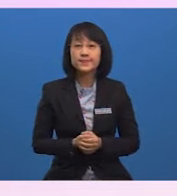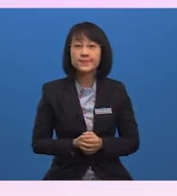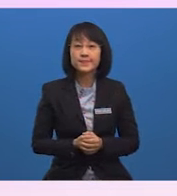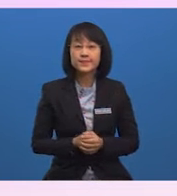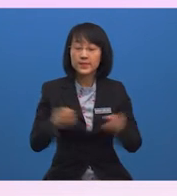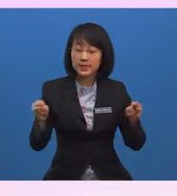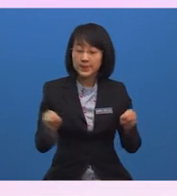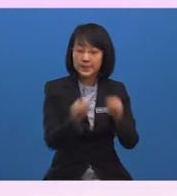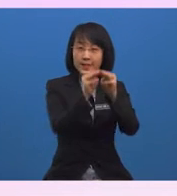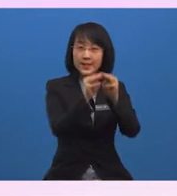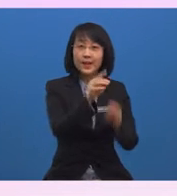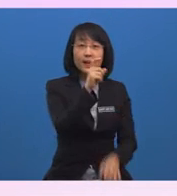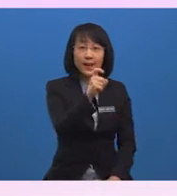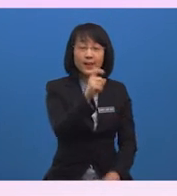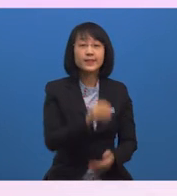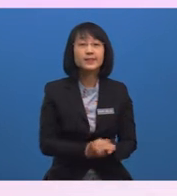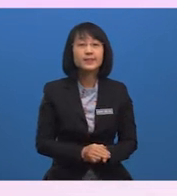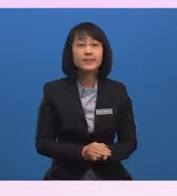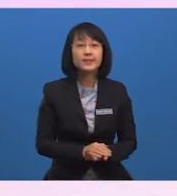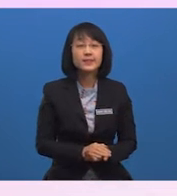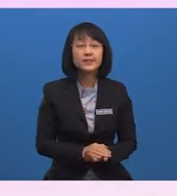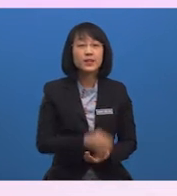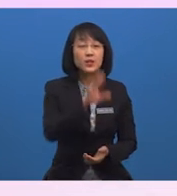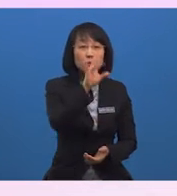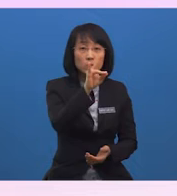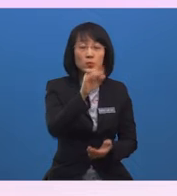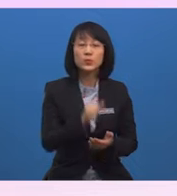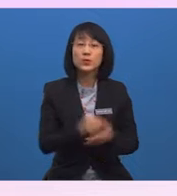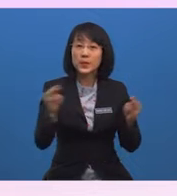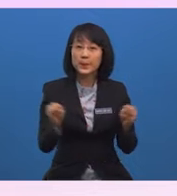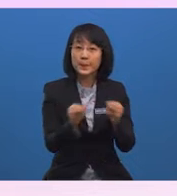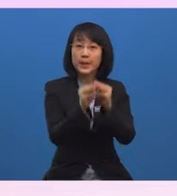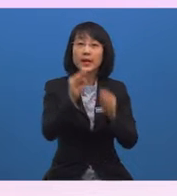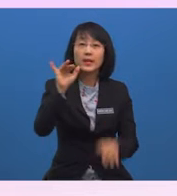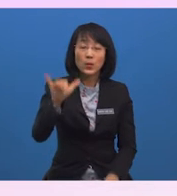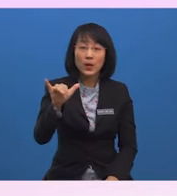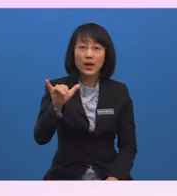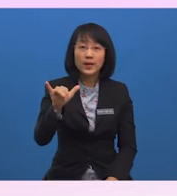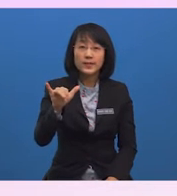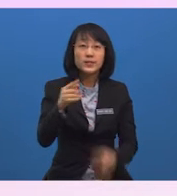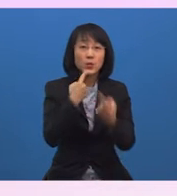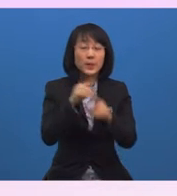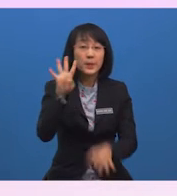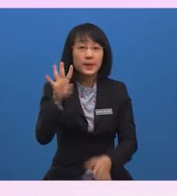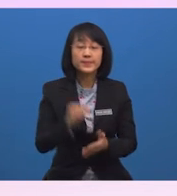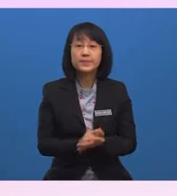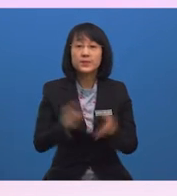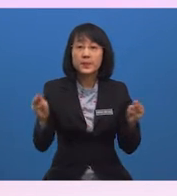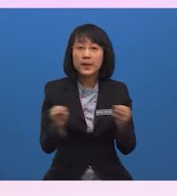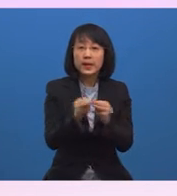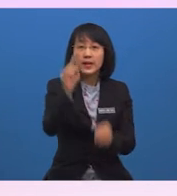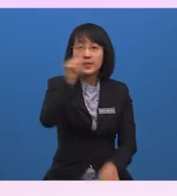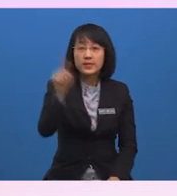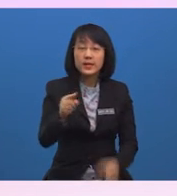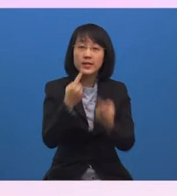magnet X ialah 7. Magnet Y ialah 4. Magnet Z